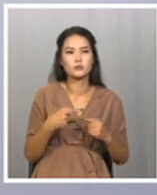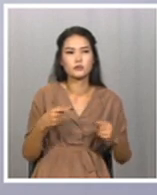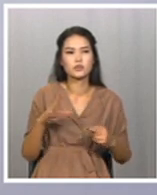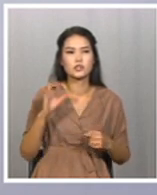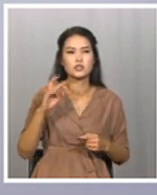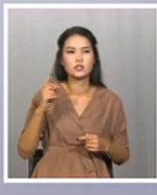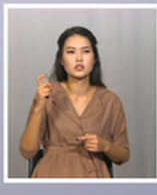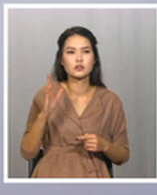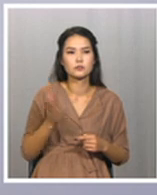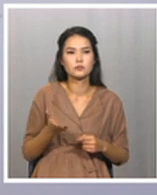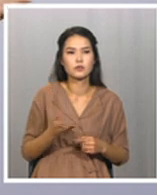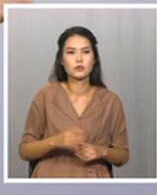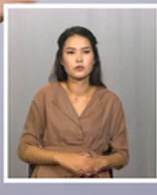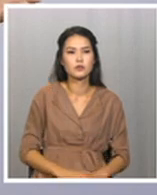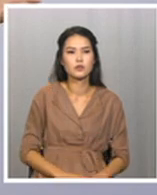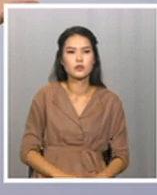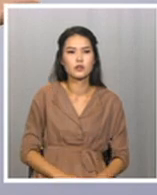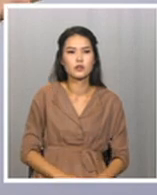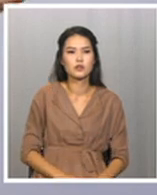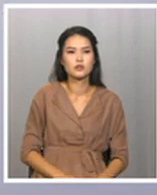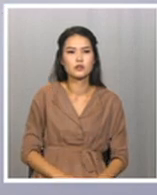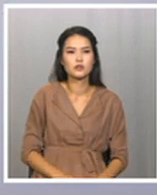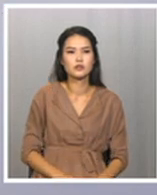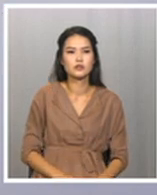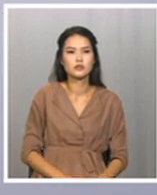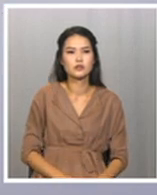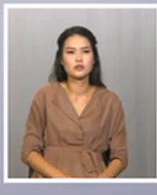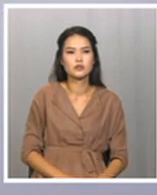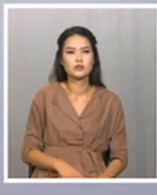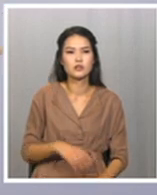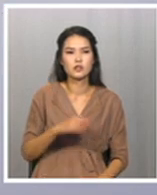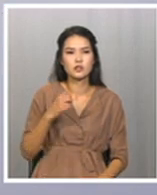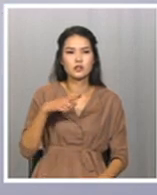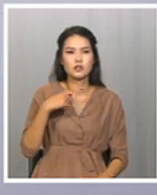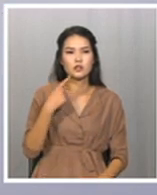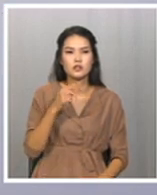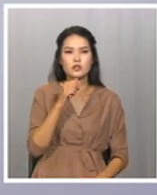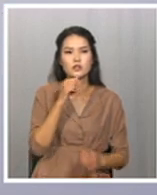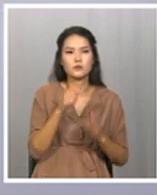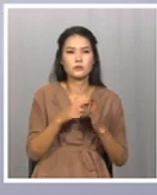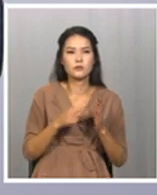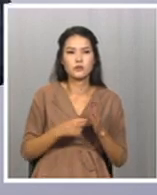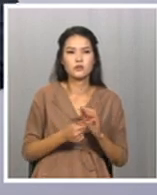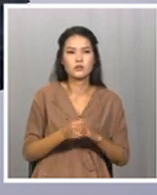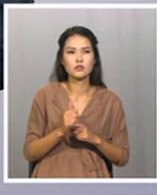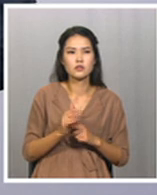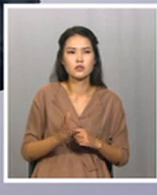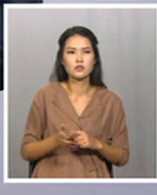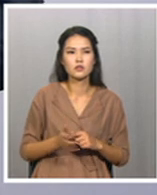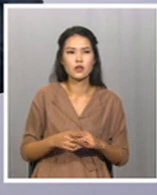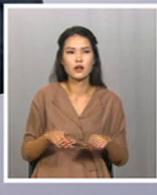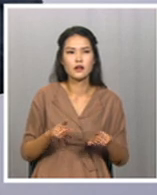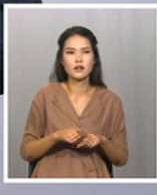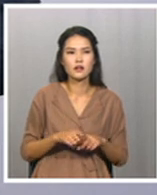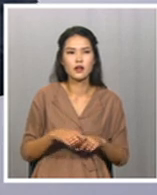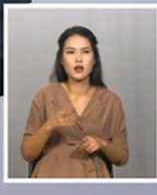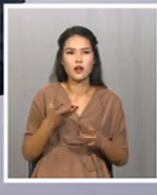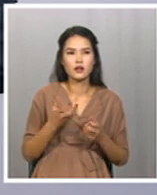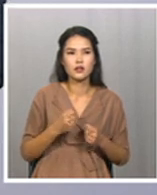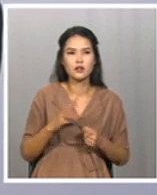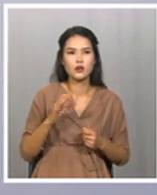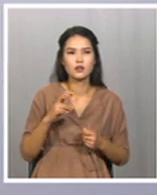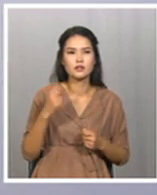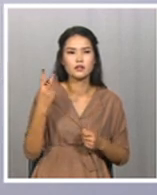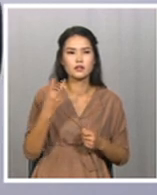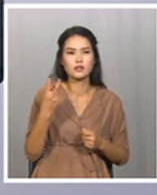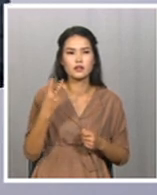азайту синус x. Алымнан бастаймыз ба, әлде бөлімнен бастаймыз ба? Әрине, алымнан. Косинус